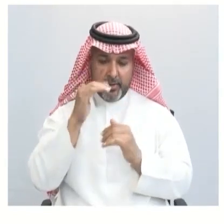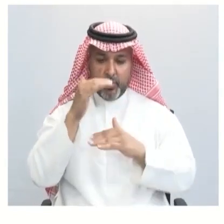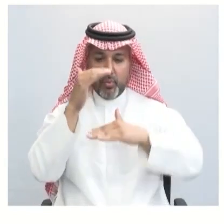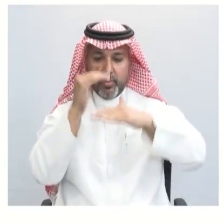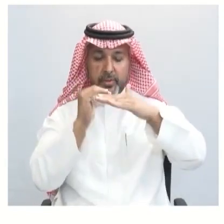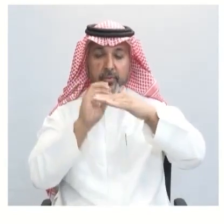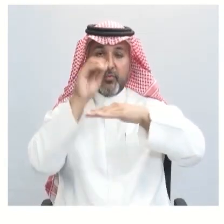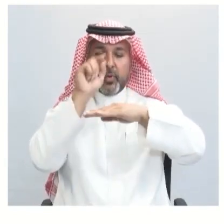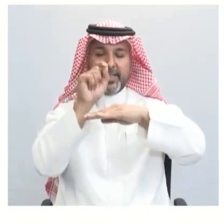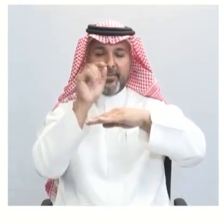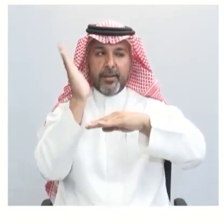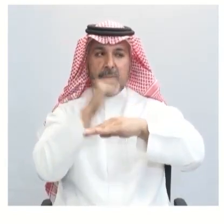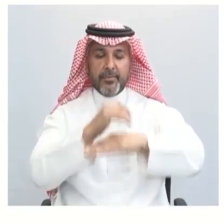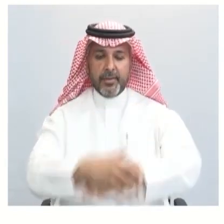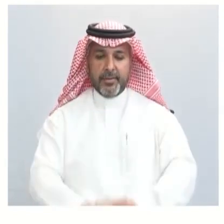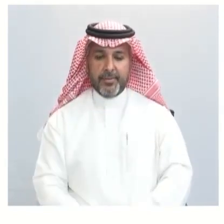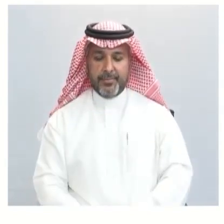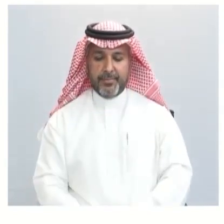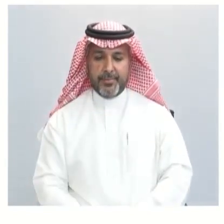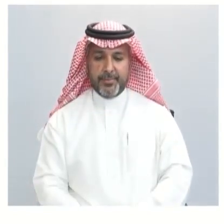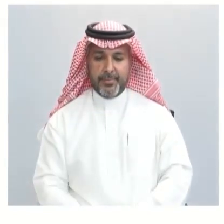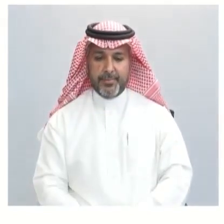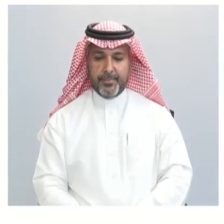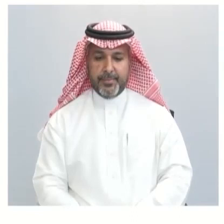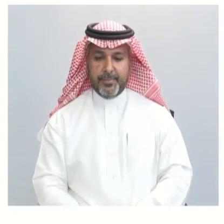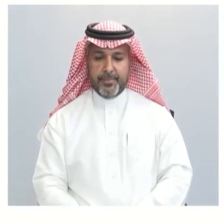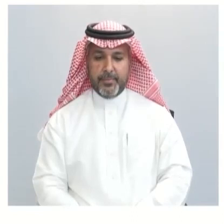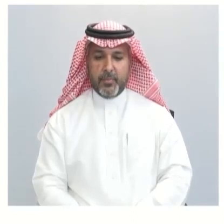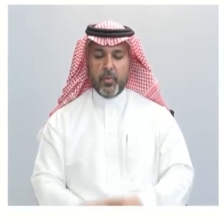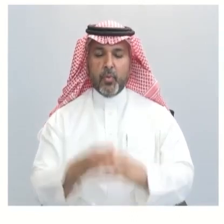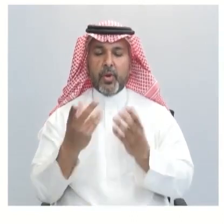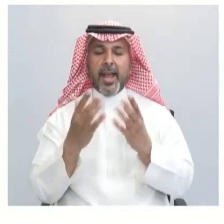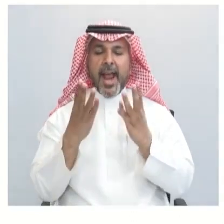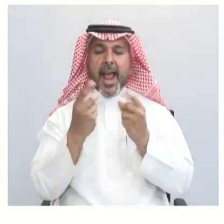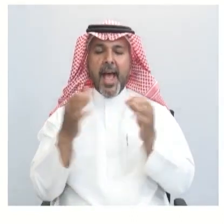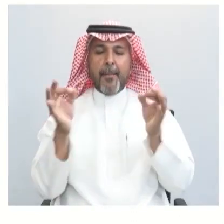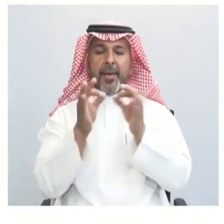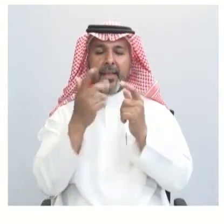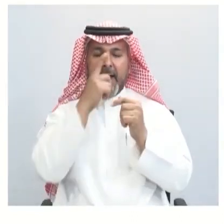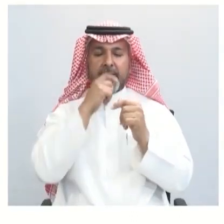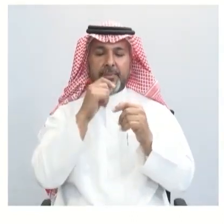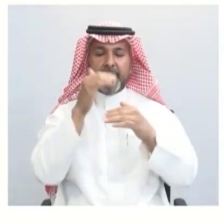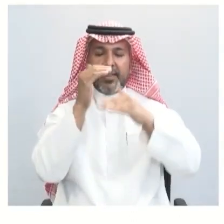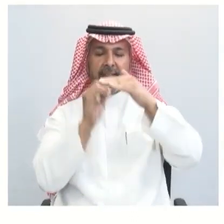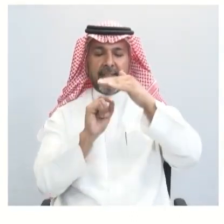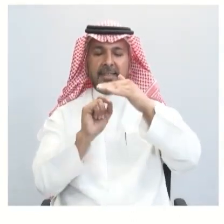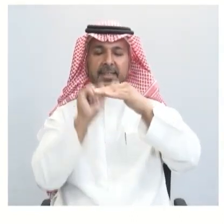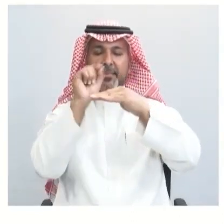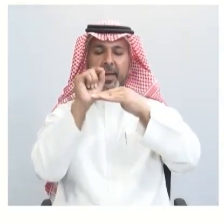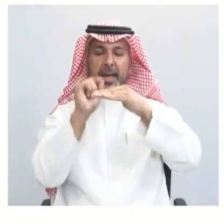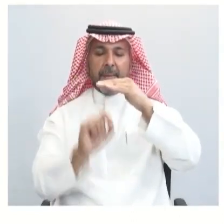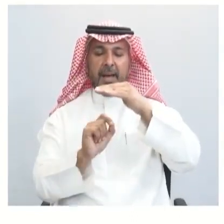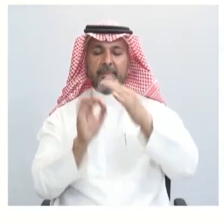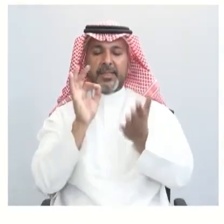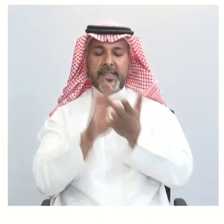يساوي صفرا طبعا للداله هذه خط تقارب راسي عند قيمه اكس التي تجعل المقام صفرا اي ان خط التقارب الراسي